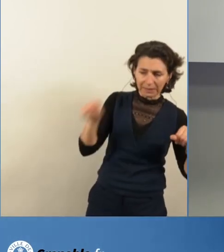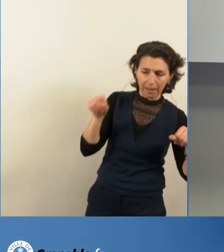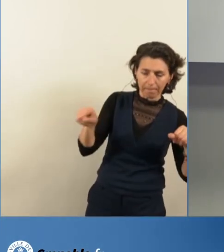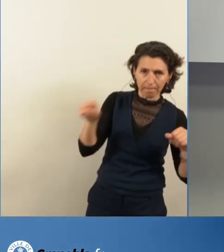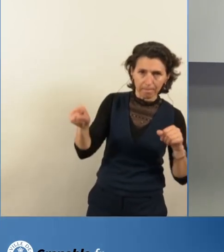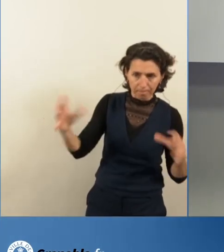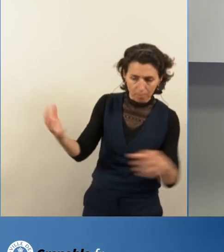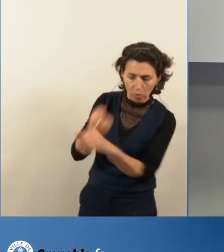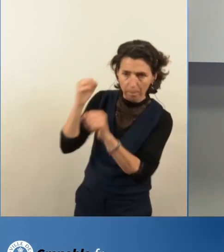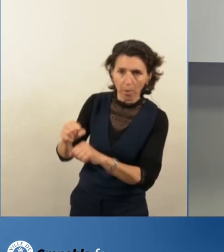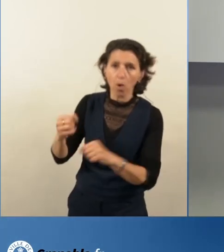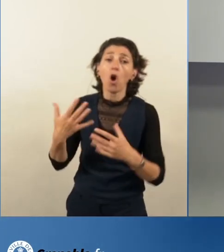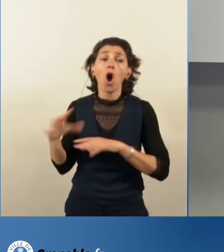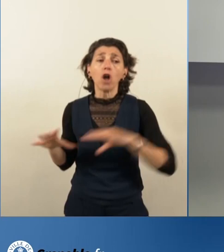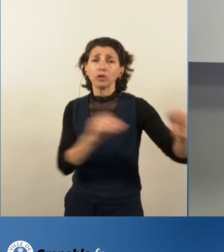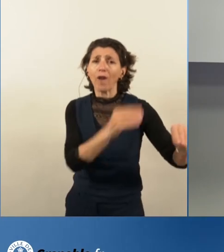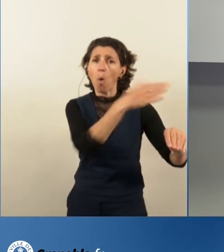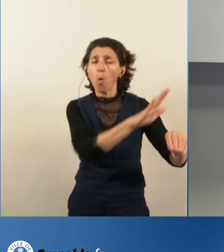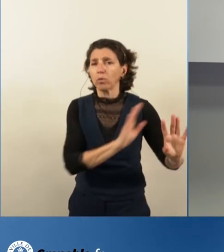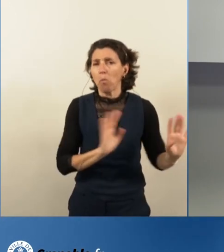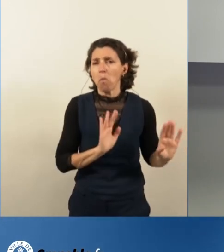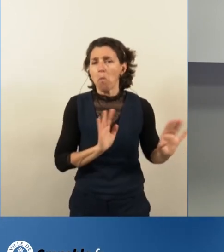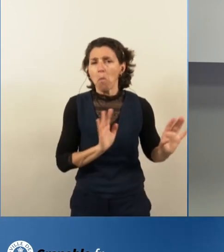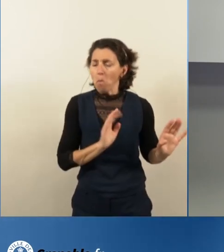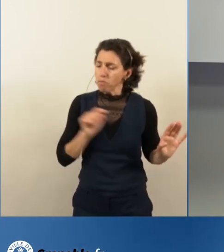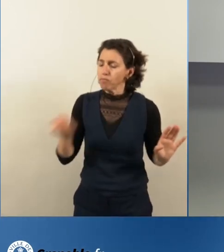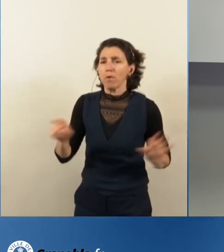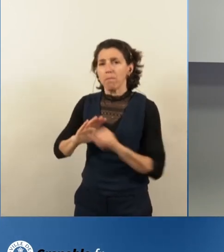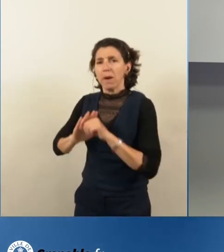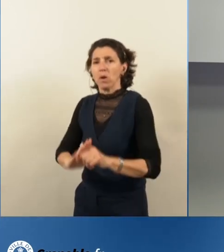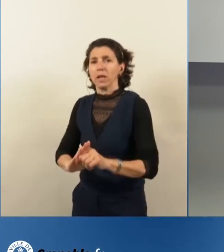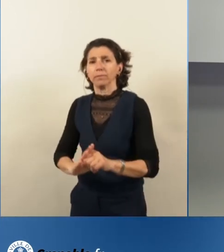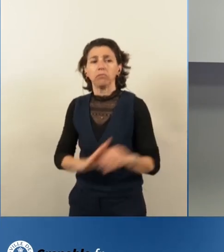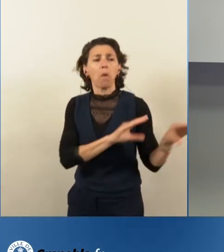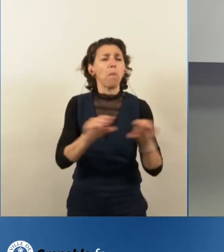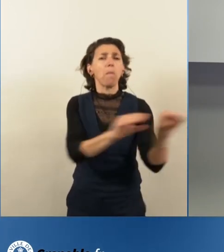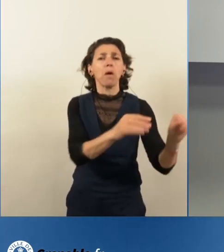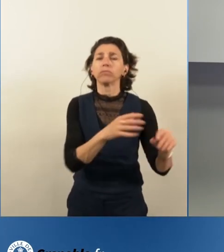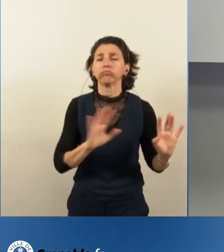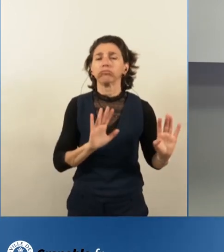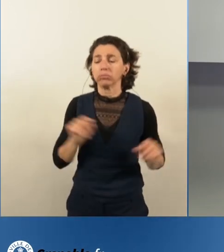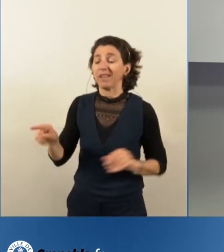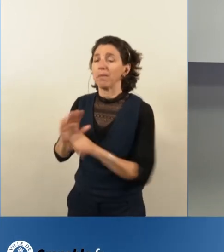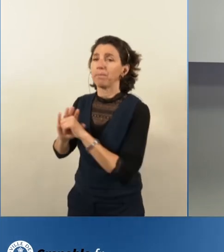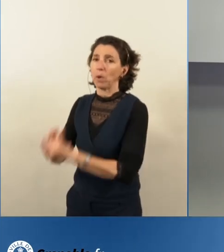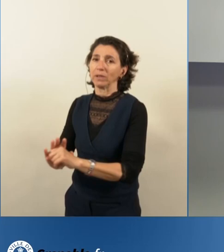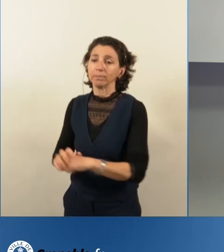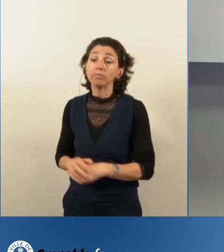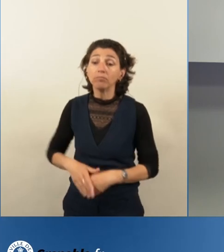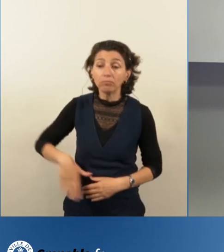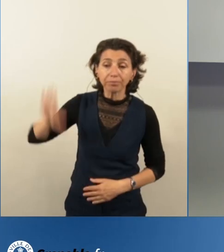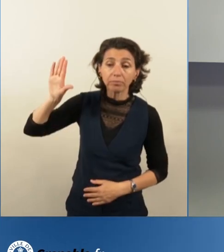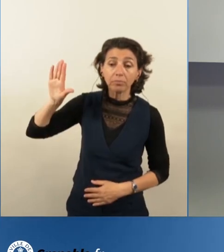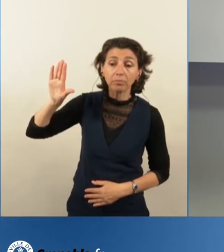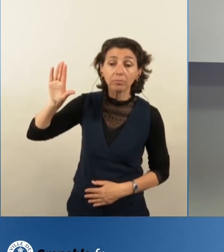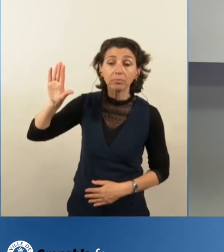il pourrait aujourd'hui faire avec les uns ou les autres il y a une demande de prise de parole de